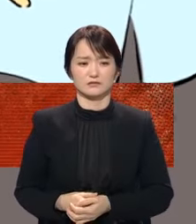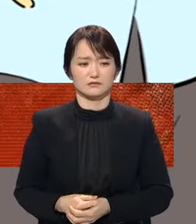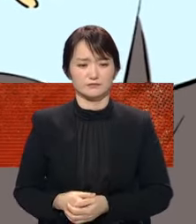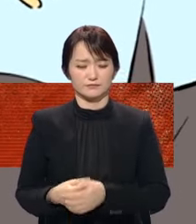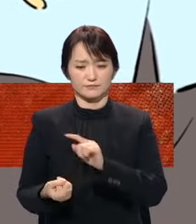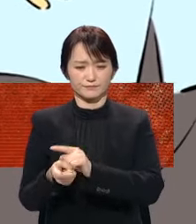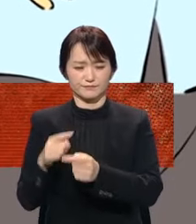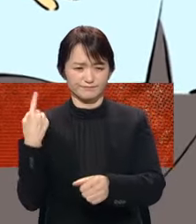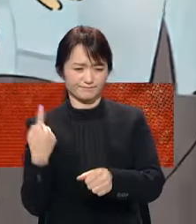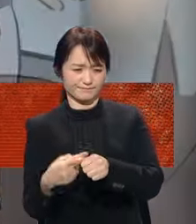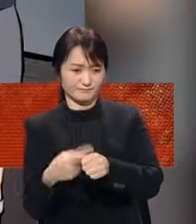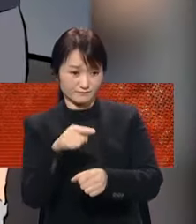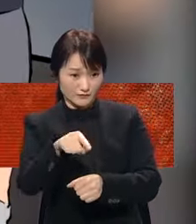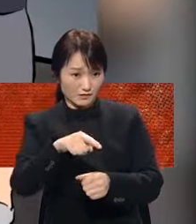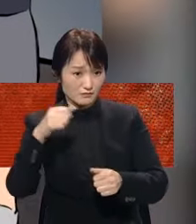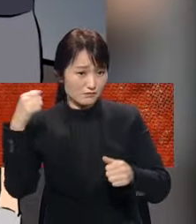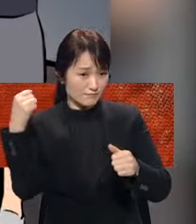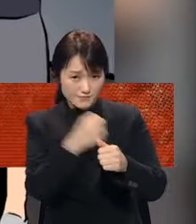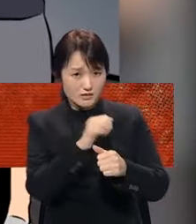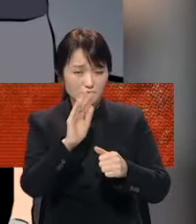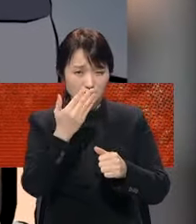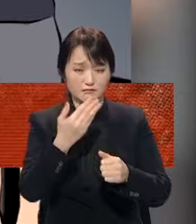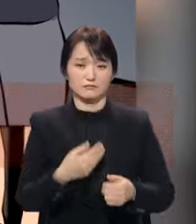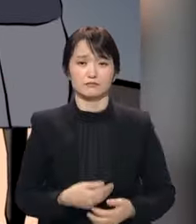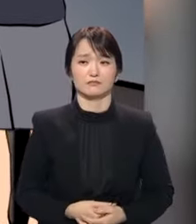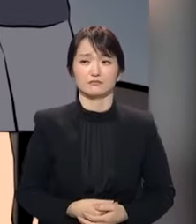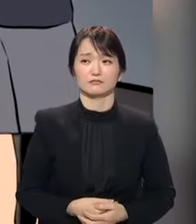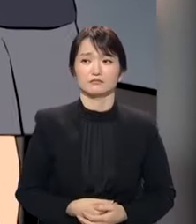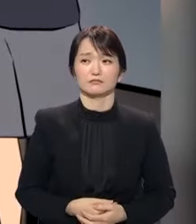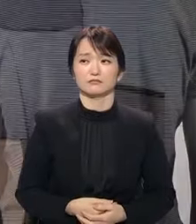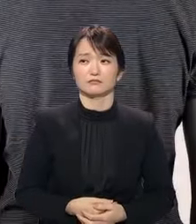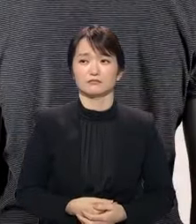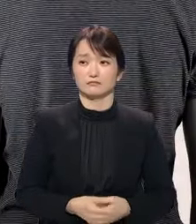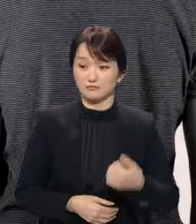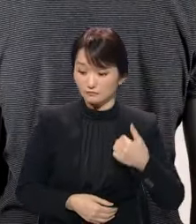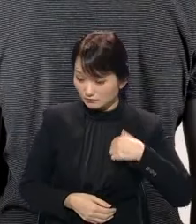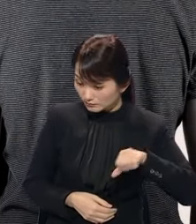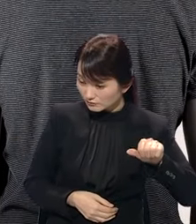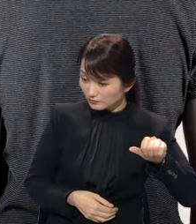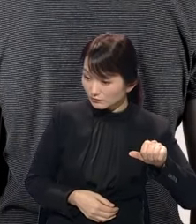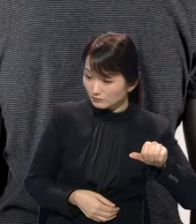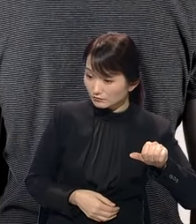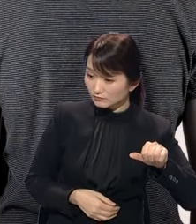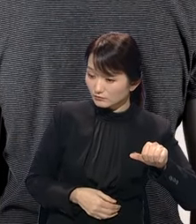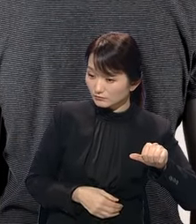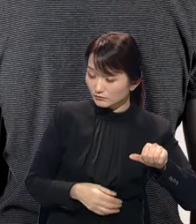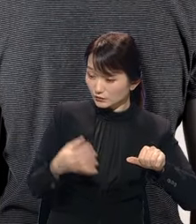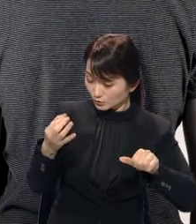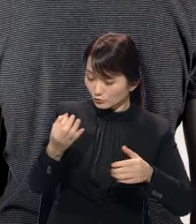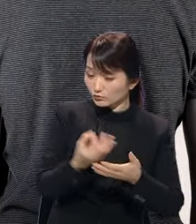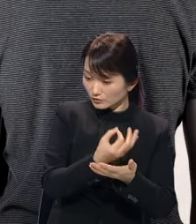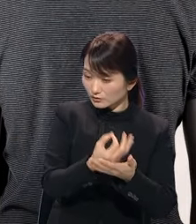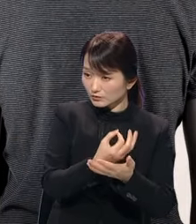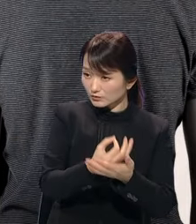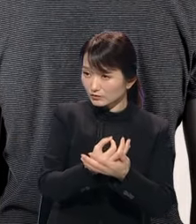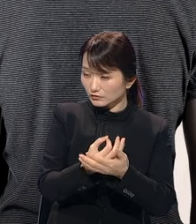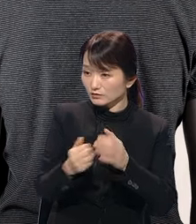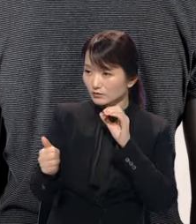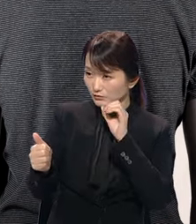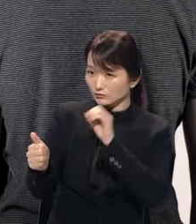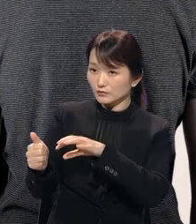주고받다가 너희들 좀 맞아야겠다라는 식으로 얘기를 했답니다. 근데 아들들이 아 그럼 우리 돈 좀 벌겠네 이런 식으로 이제 뭐 응수를 한